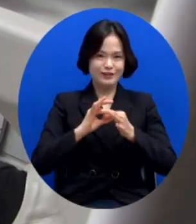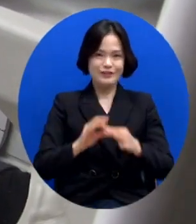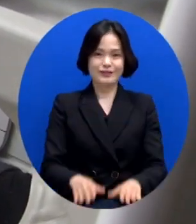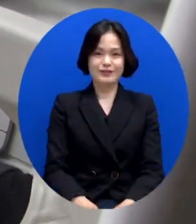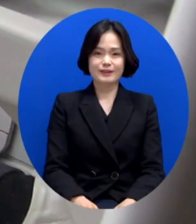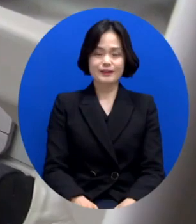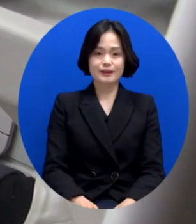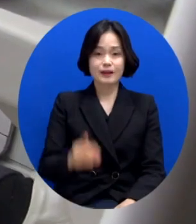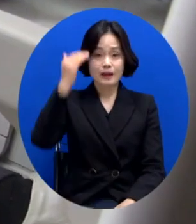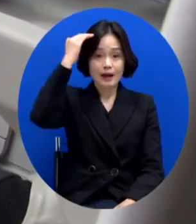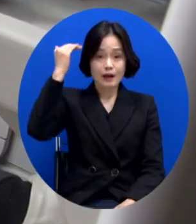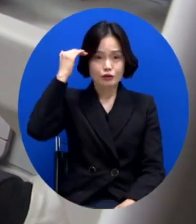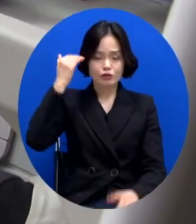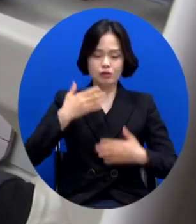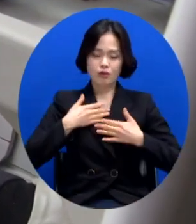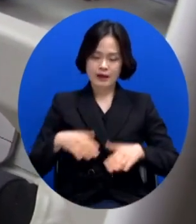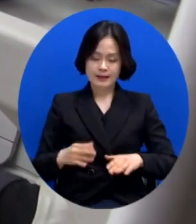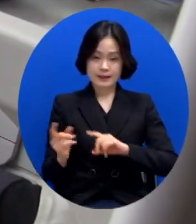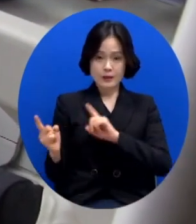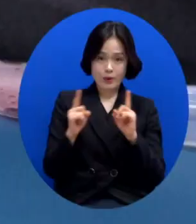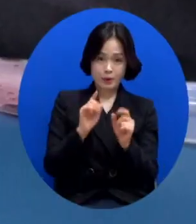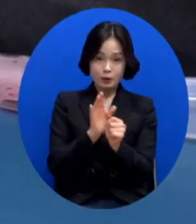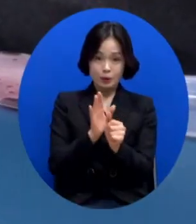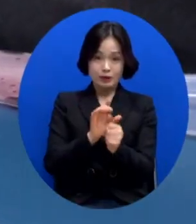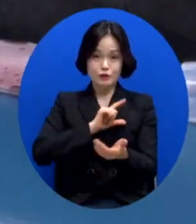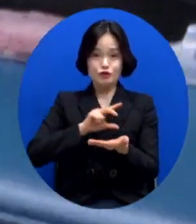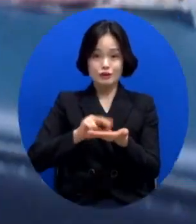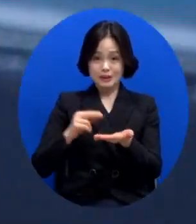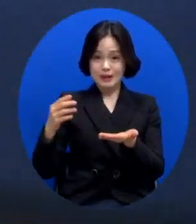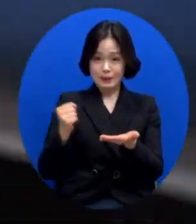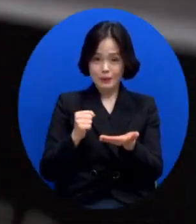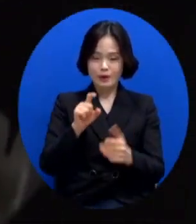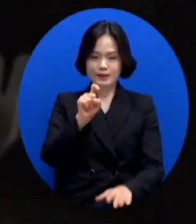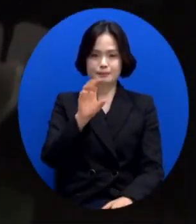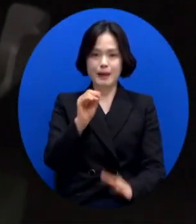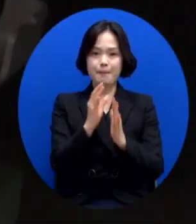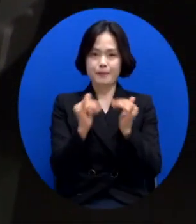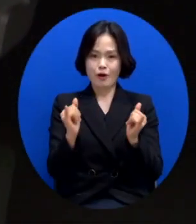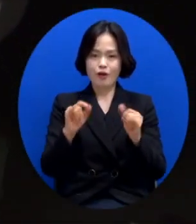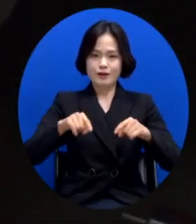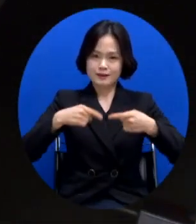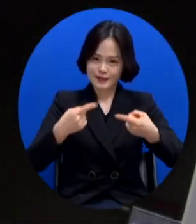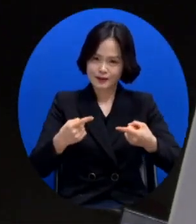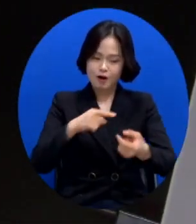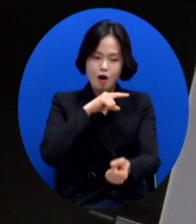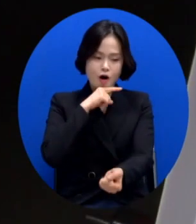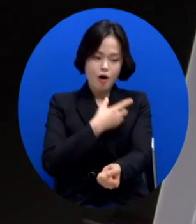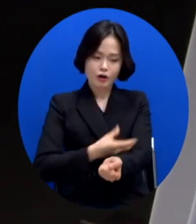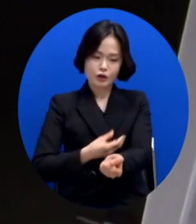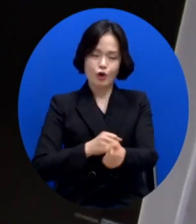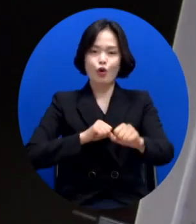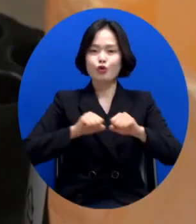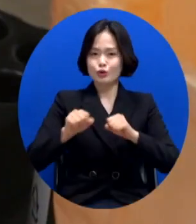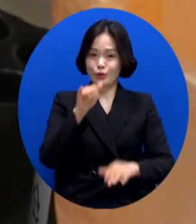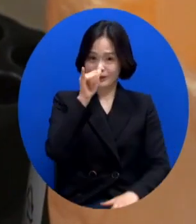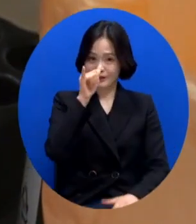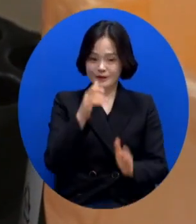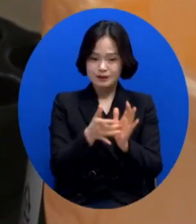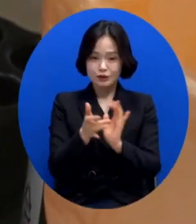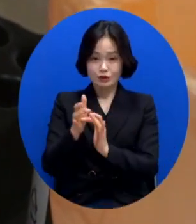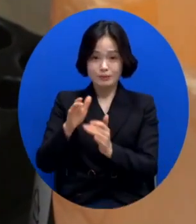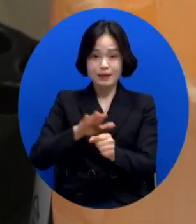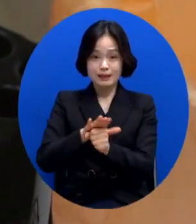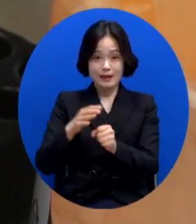대한민국 피로 회복 을 주제로 한 10만명 헌혈운동 예수 그리스도의 사랑의 피로 헌혈 운동을 통해